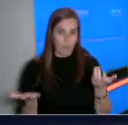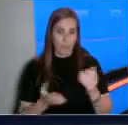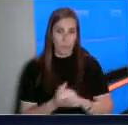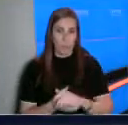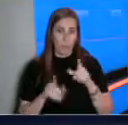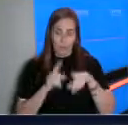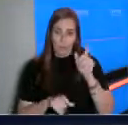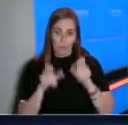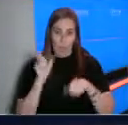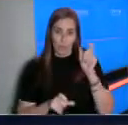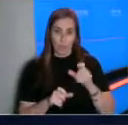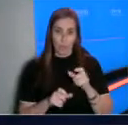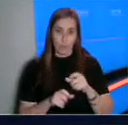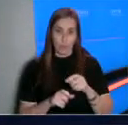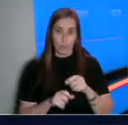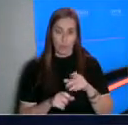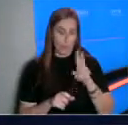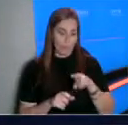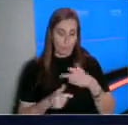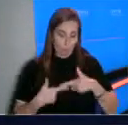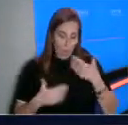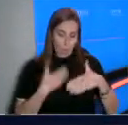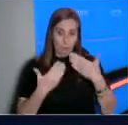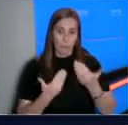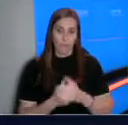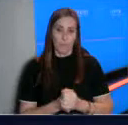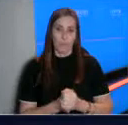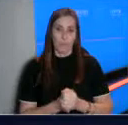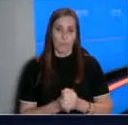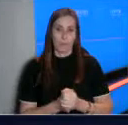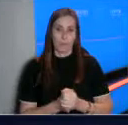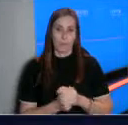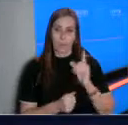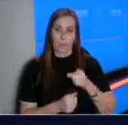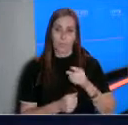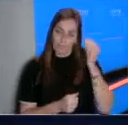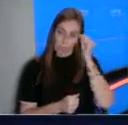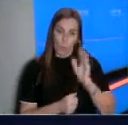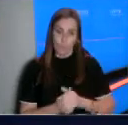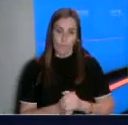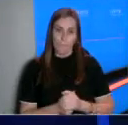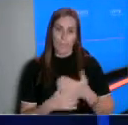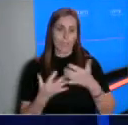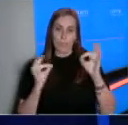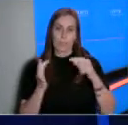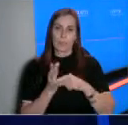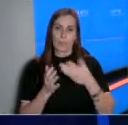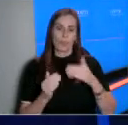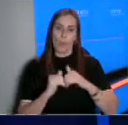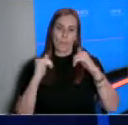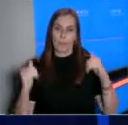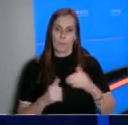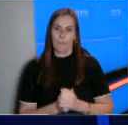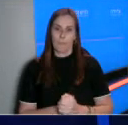אבל לפעמים אנשים לוקים במהלך החיים בעיוורון, ואנחנו צריכים לזכור שאין שום סיבה שהם יהיו